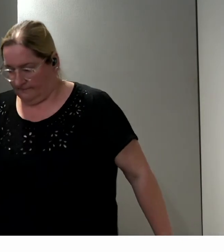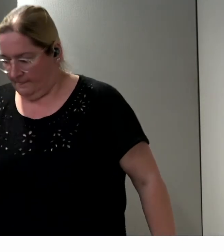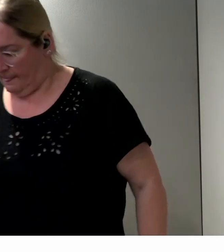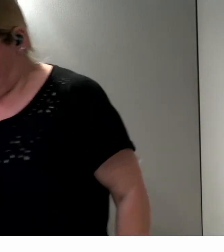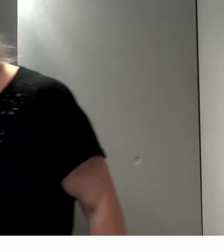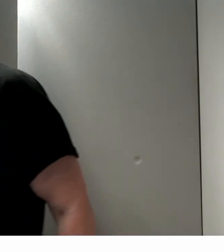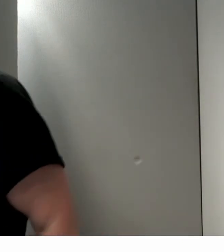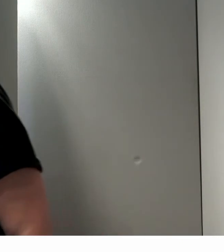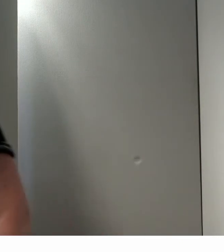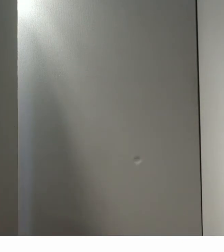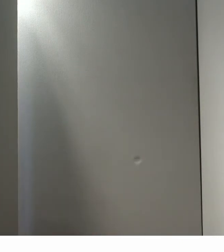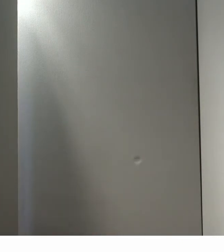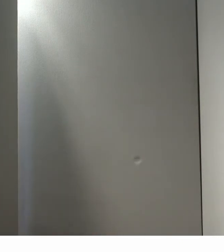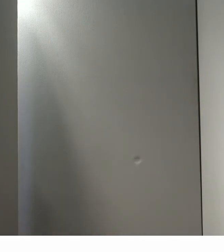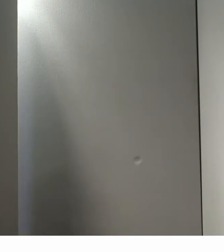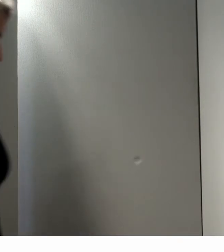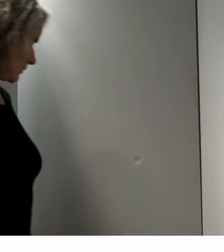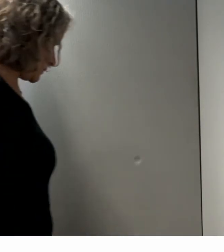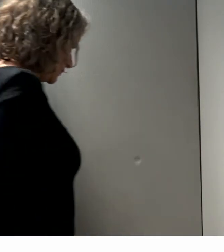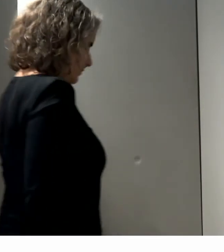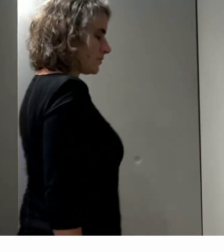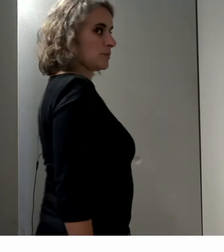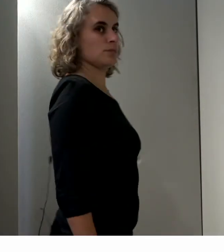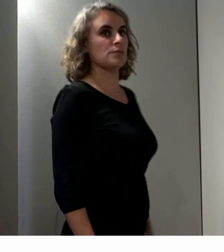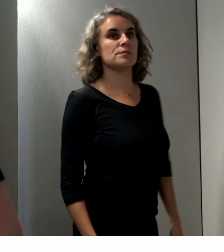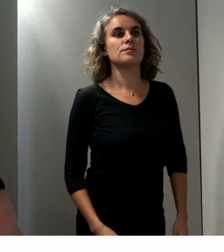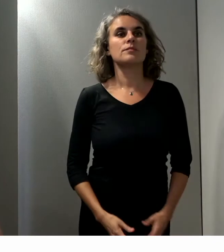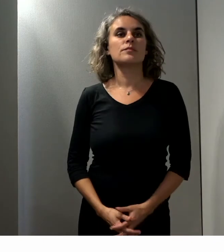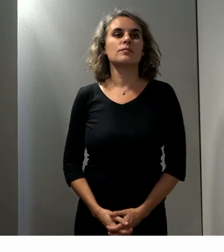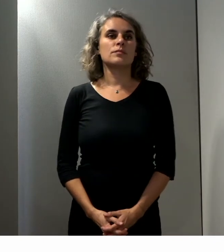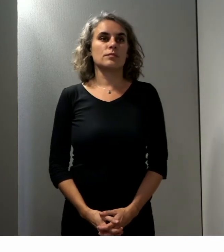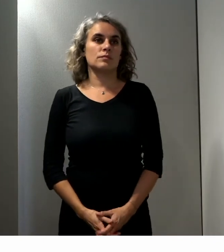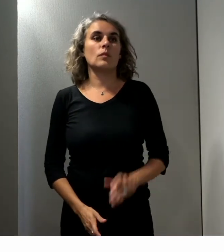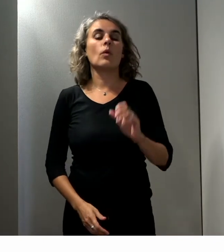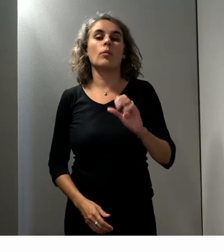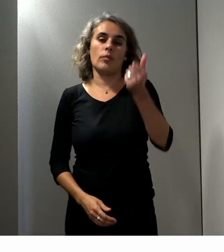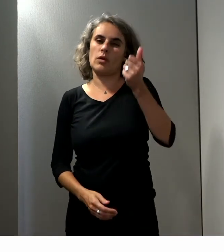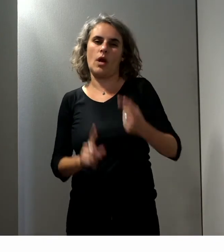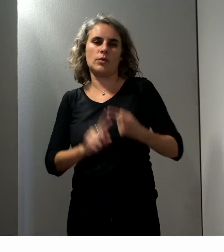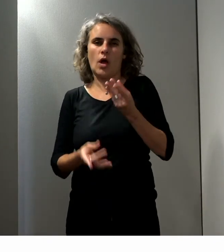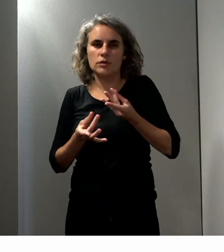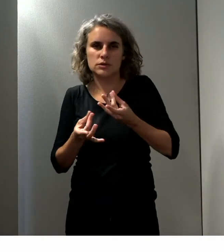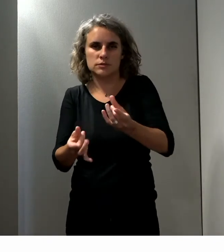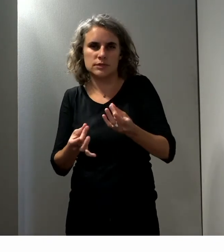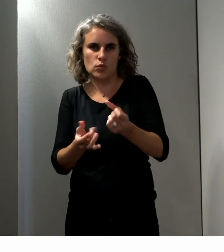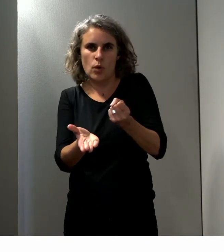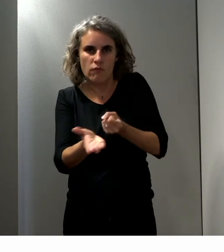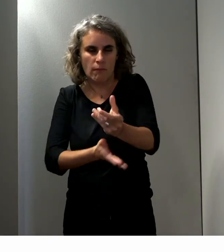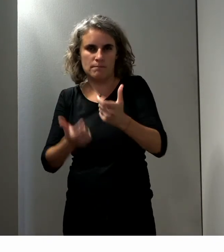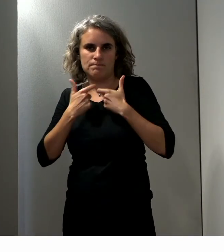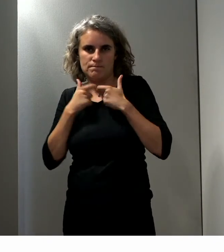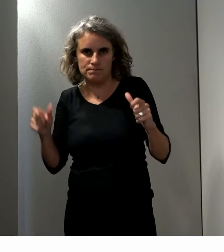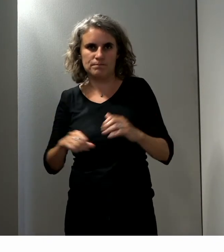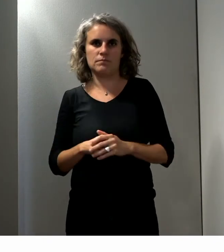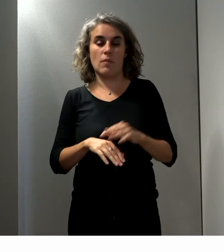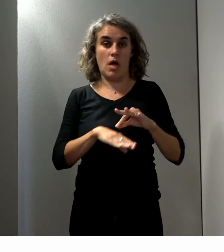d'abord une sensibilisation à faire partout, à rendre accessible cette information, ça c'est très net. Ensuite, évidemment, être accompagné. Et